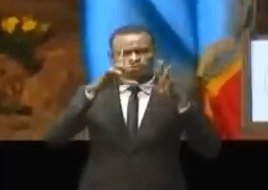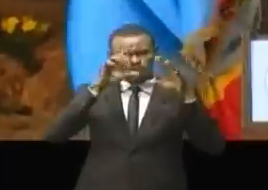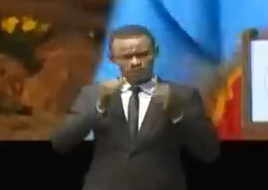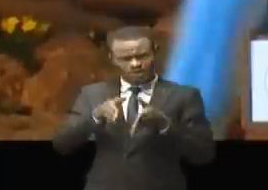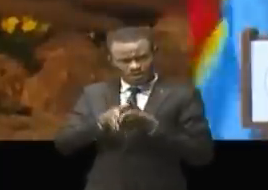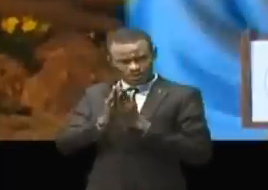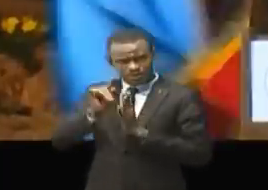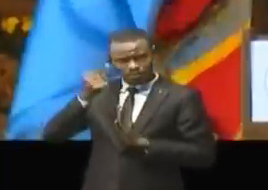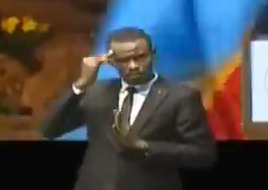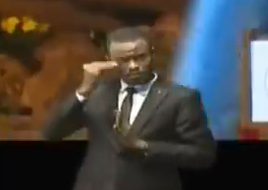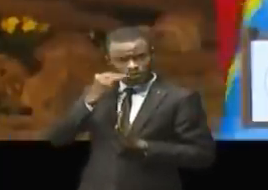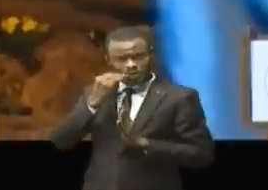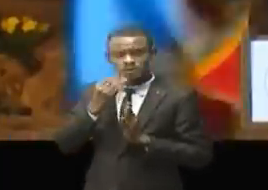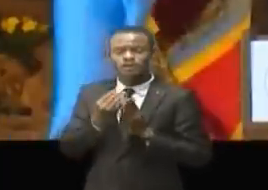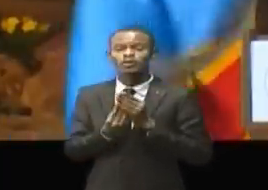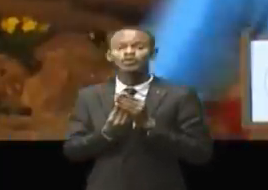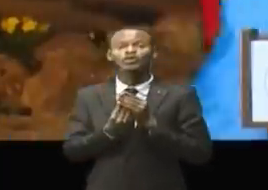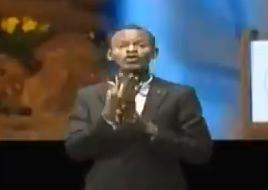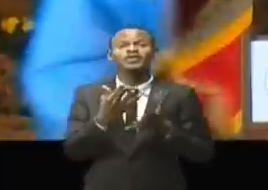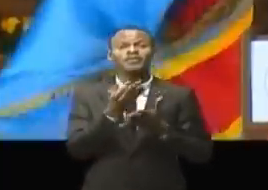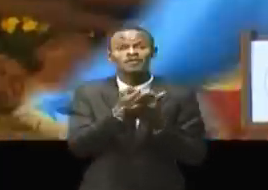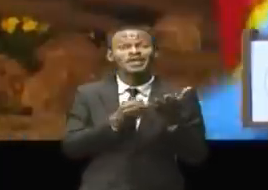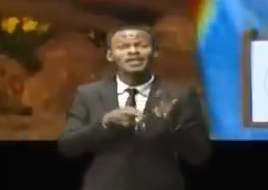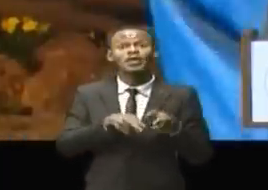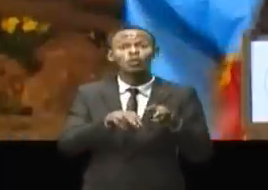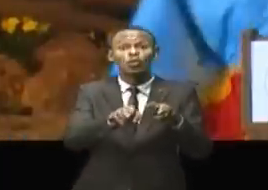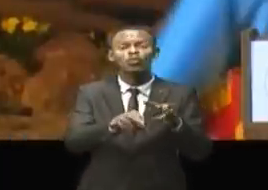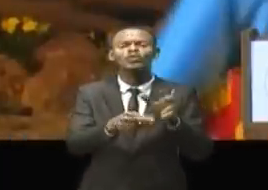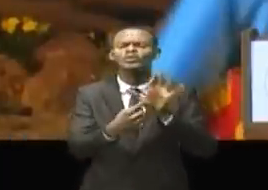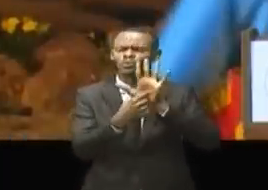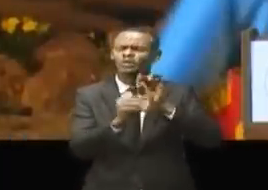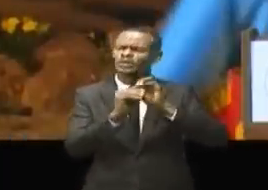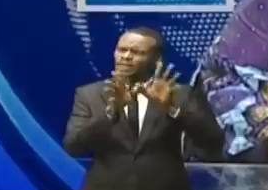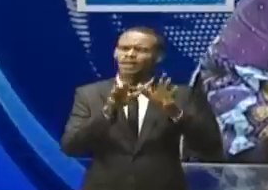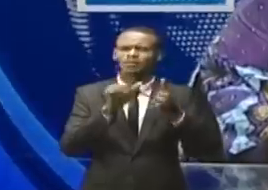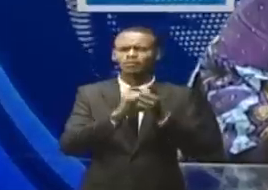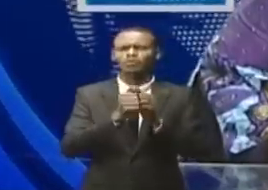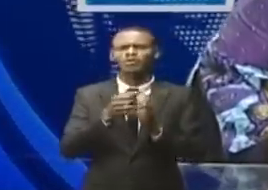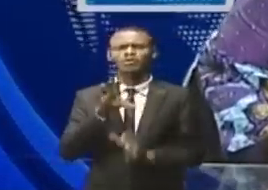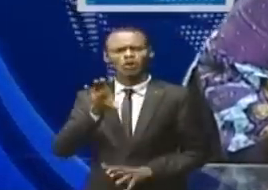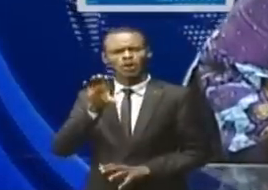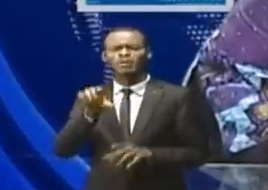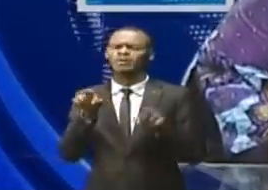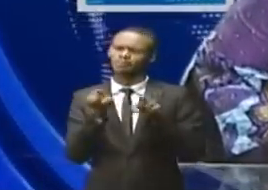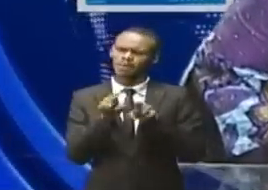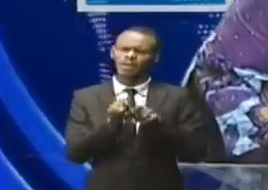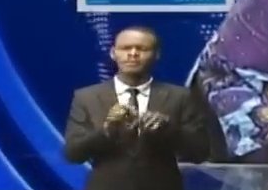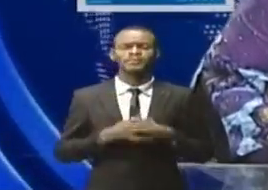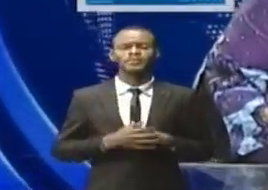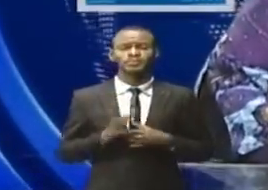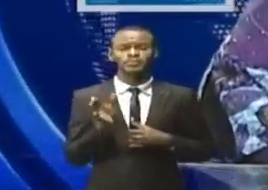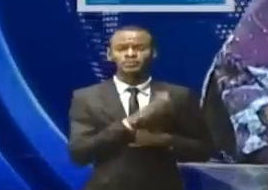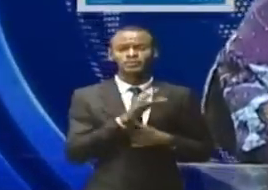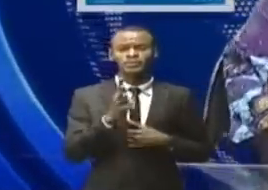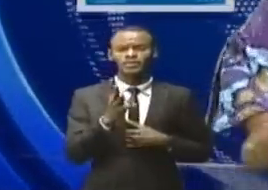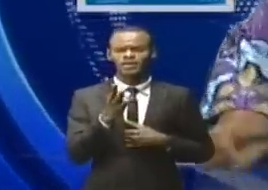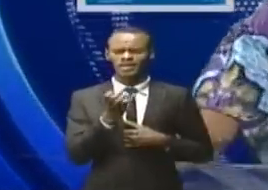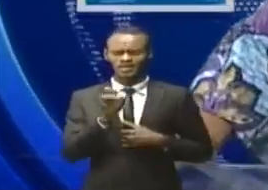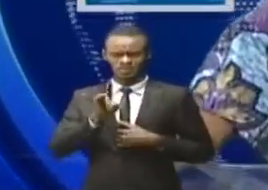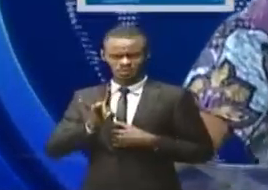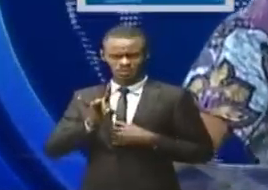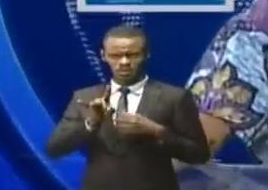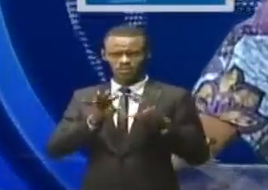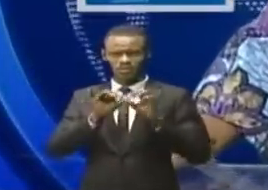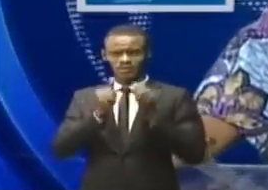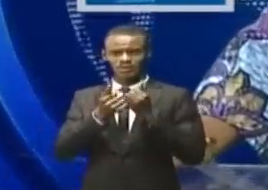qui tienne compte du plan de trésorerie pour la période concernée. La 48e Assemblée parlementaire de la